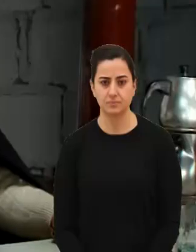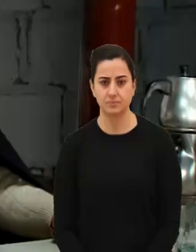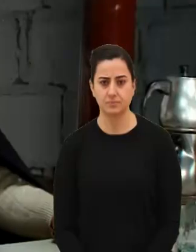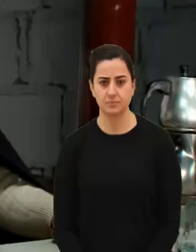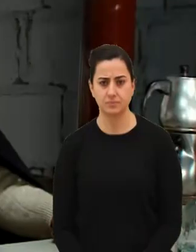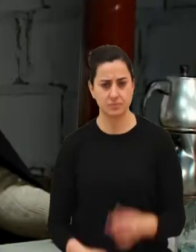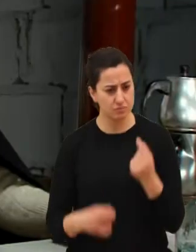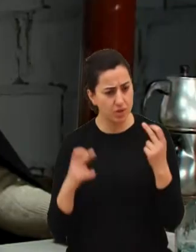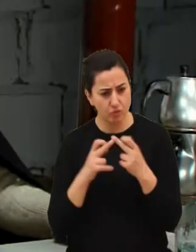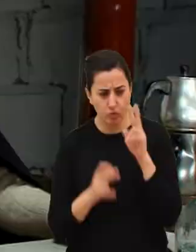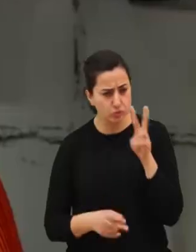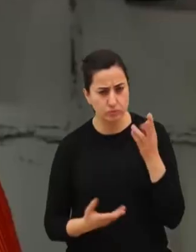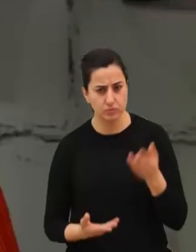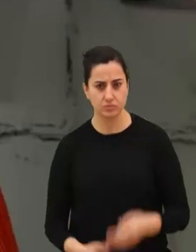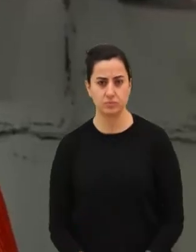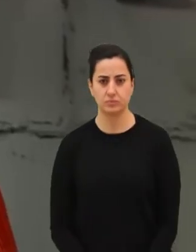Biraz tartışırız galiba.